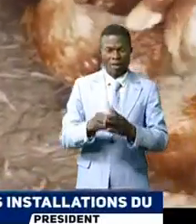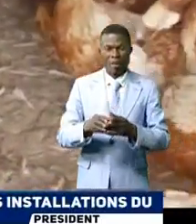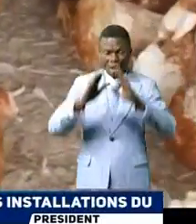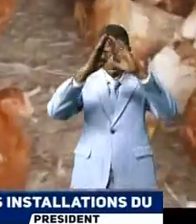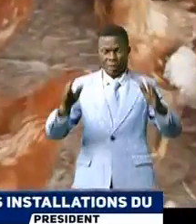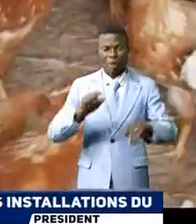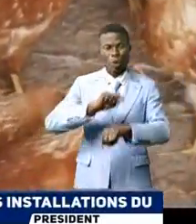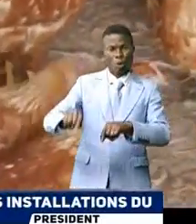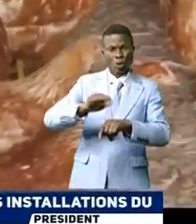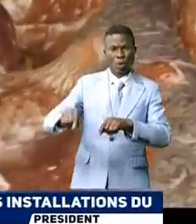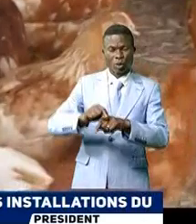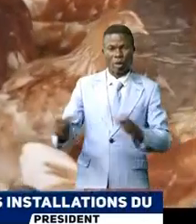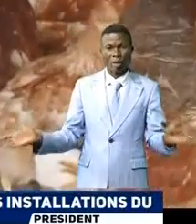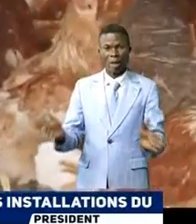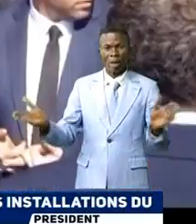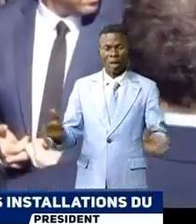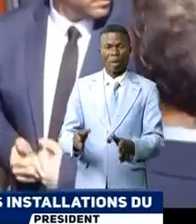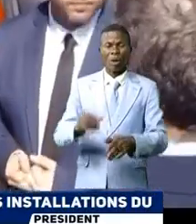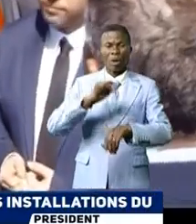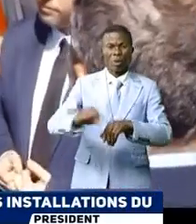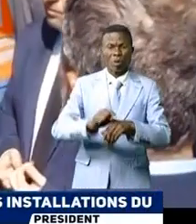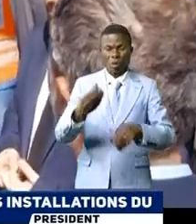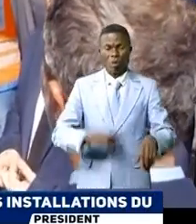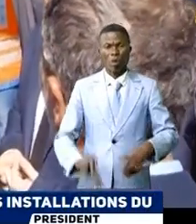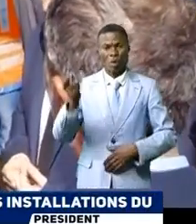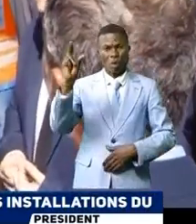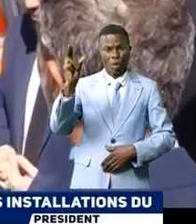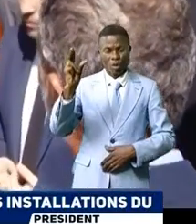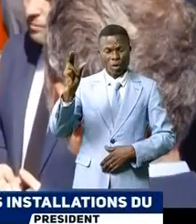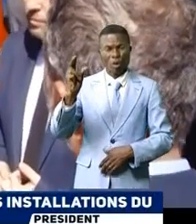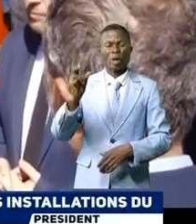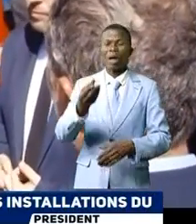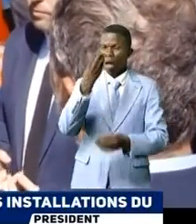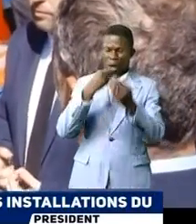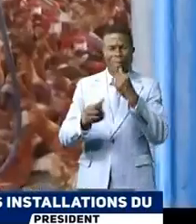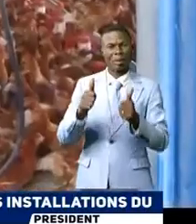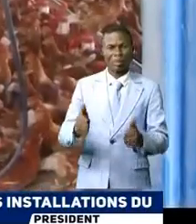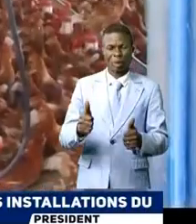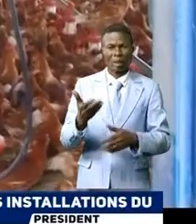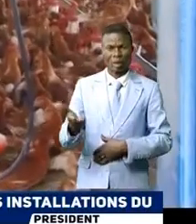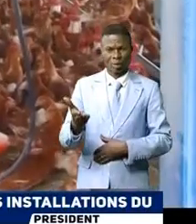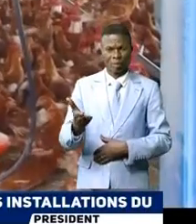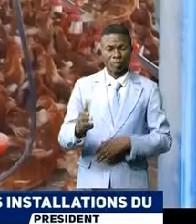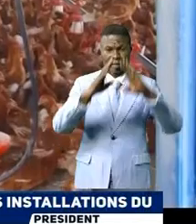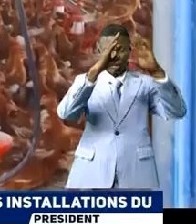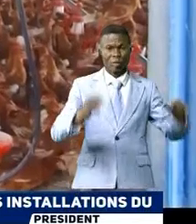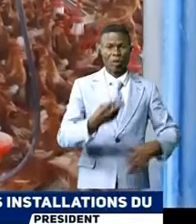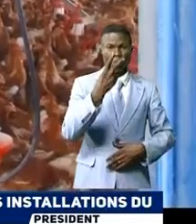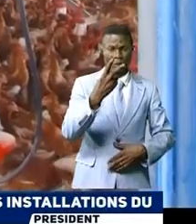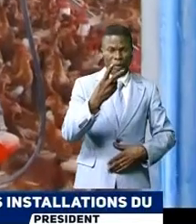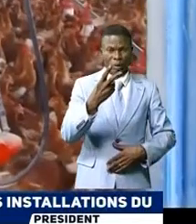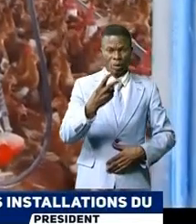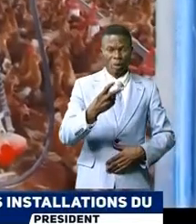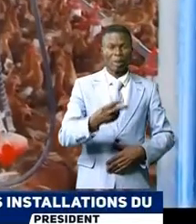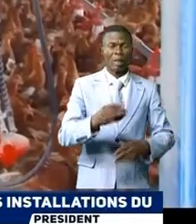où s'effectue l'élevage des pondeuses qui produisent des œufs frais prêts à la consommation. 2 bâtiments contenant